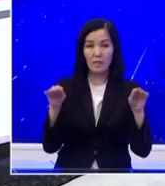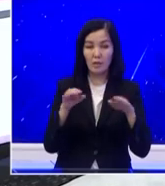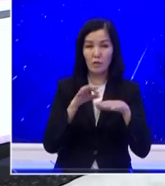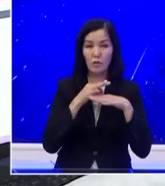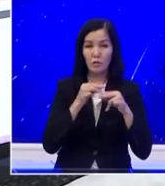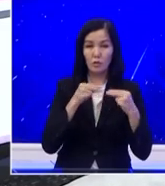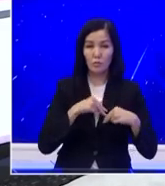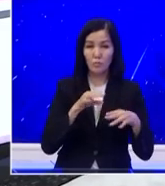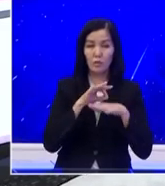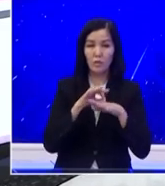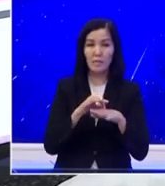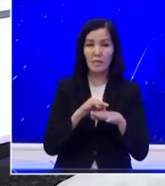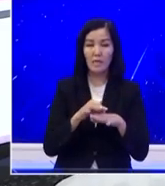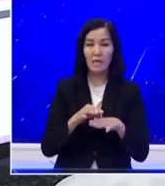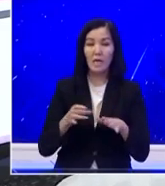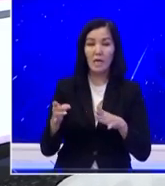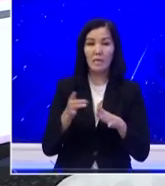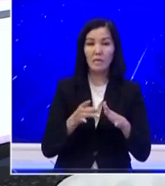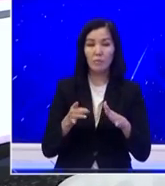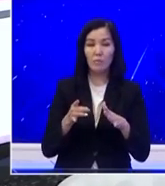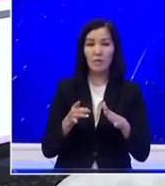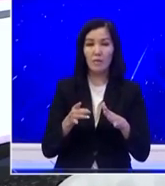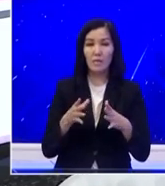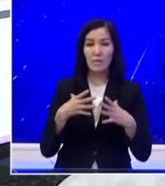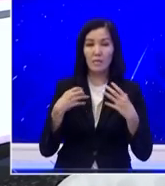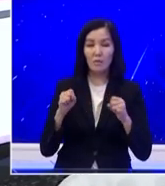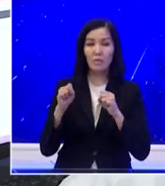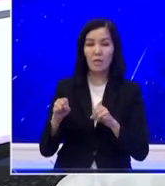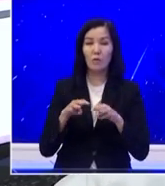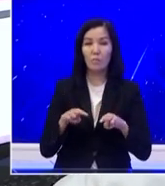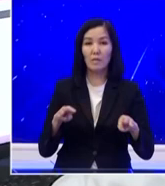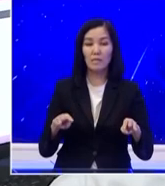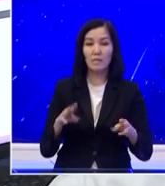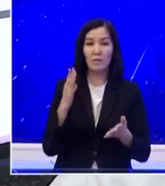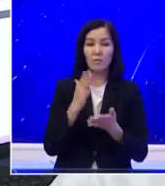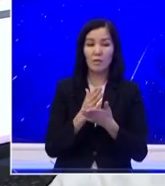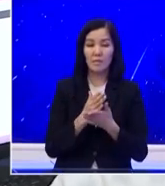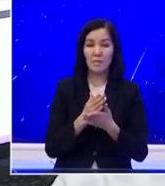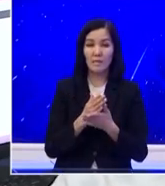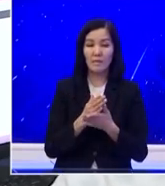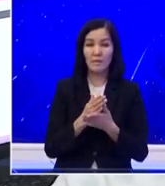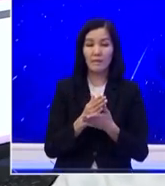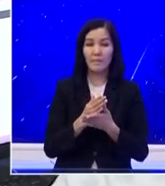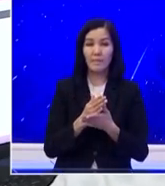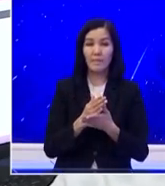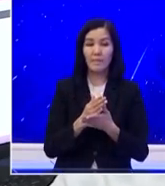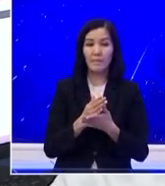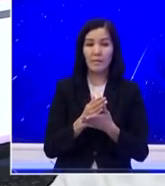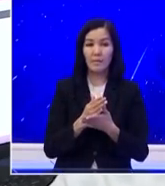жасайды. Республикадан жаңағы денсаулық сақтау министрлігінде де орналасқан орталық бойынша келіп түскен